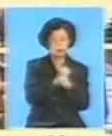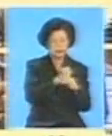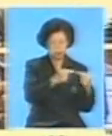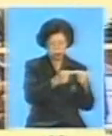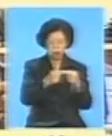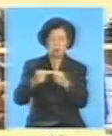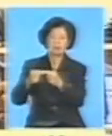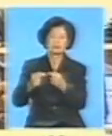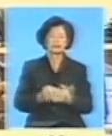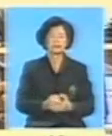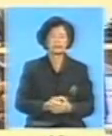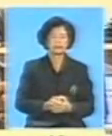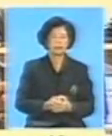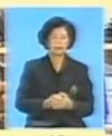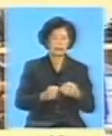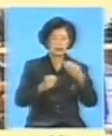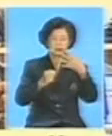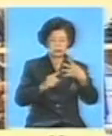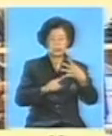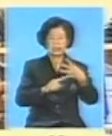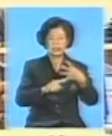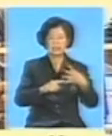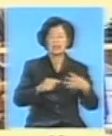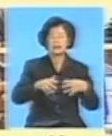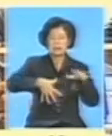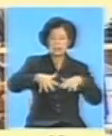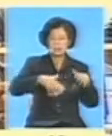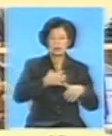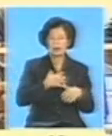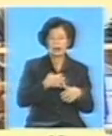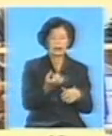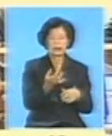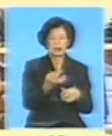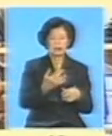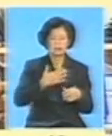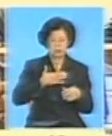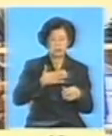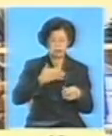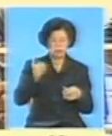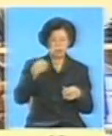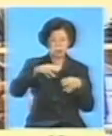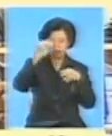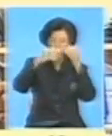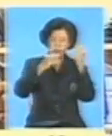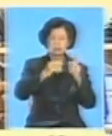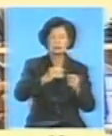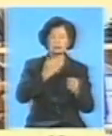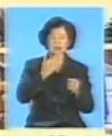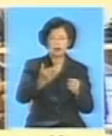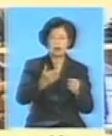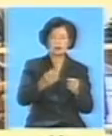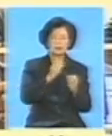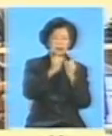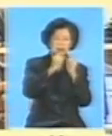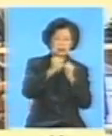ครับในเรื่องที่4คือความต้องการของประชาชนซึ่งผมได้รับข้อมูลมาโดยตลอด ทั้งจากสื่อทั้งจากปากทั้